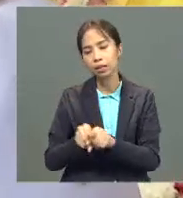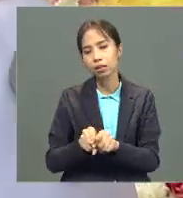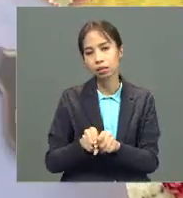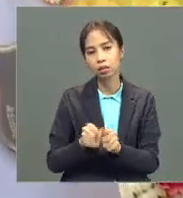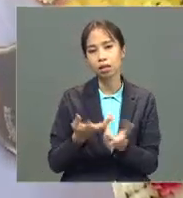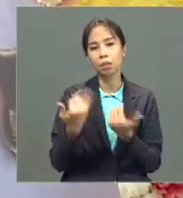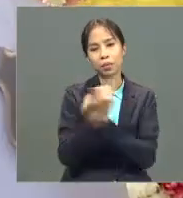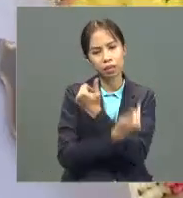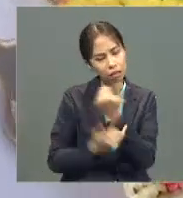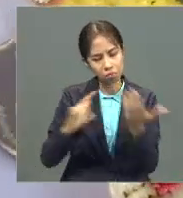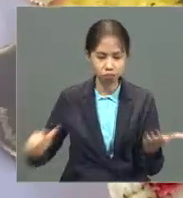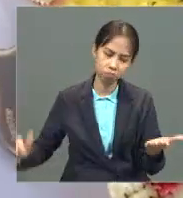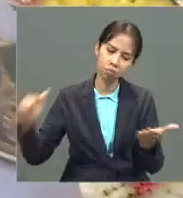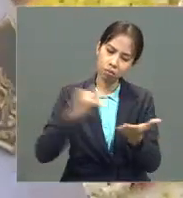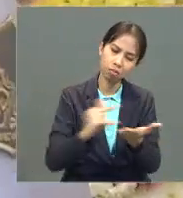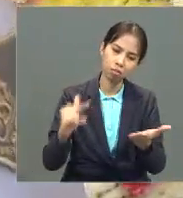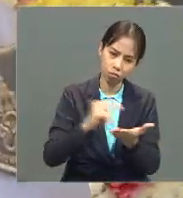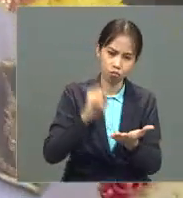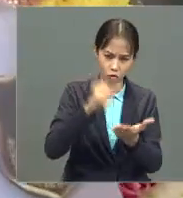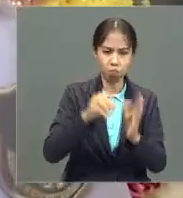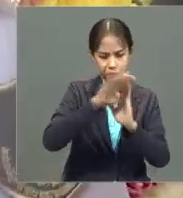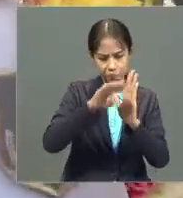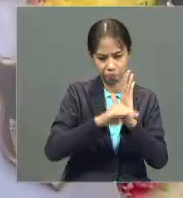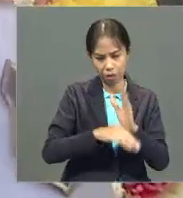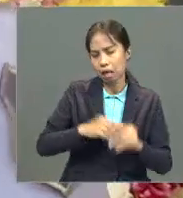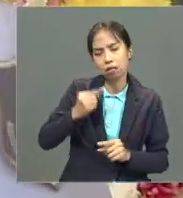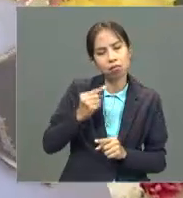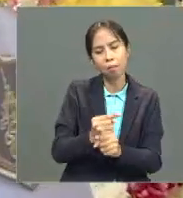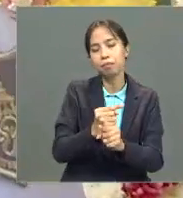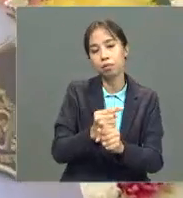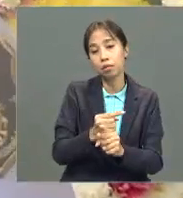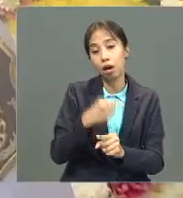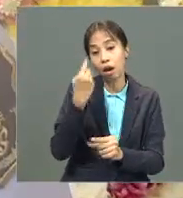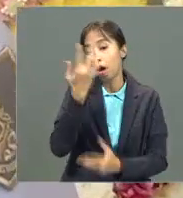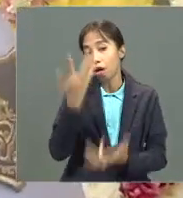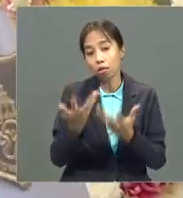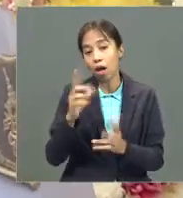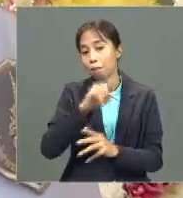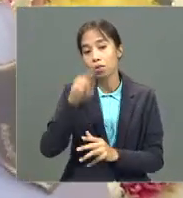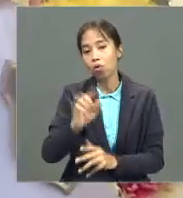ศอะไรที่จะมานะครับก็ต้องปฏิบัติตามนะฮะไม่มีใครที่ไม่ต้องปฏิบัติตาม